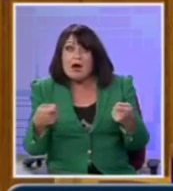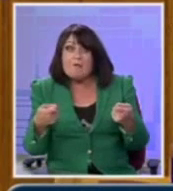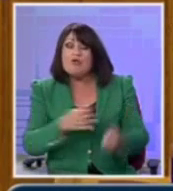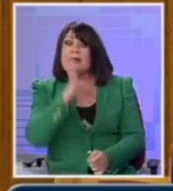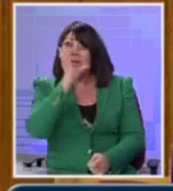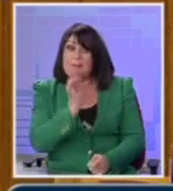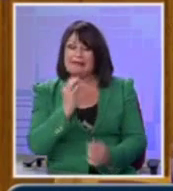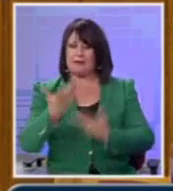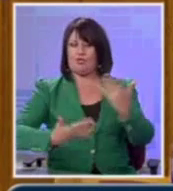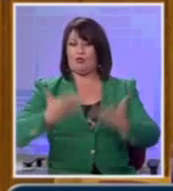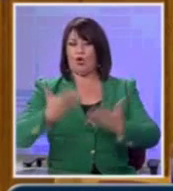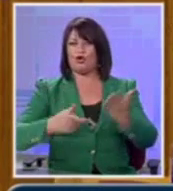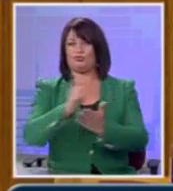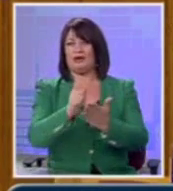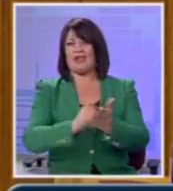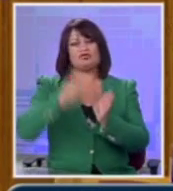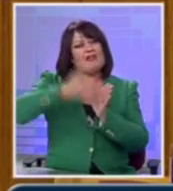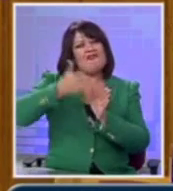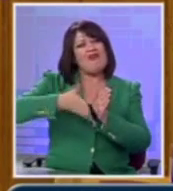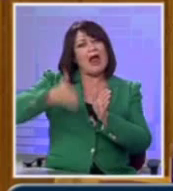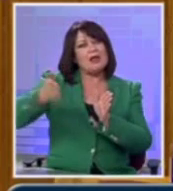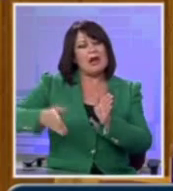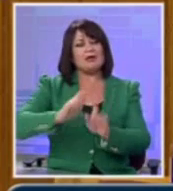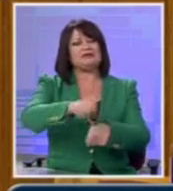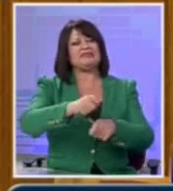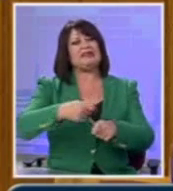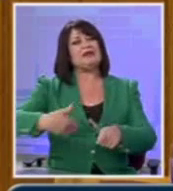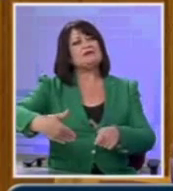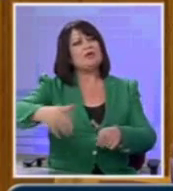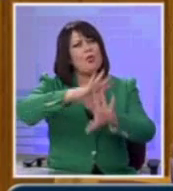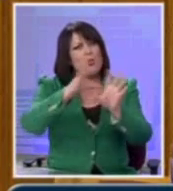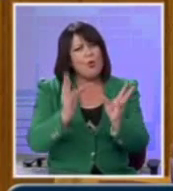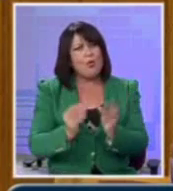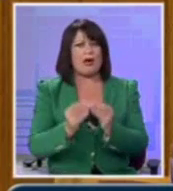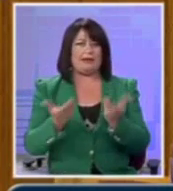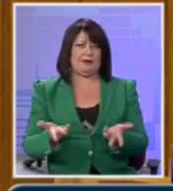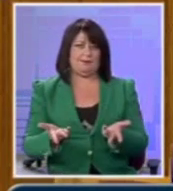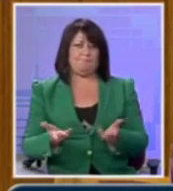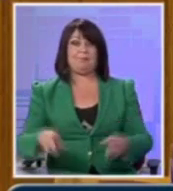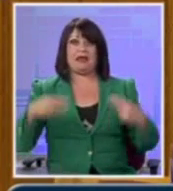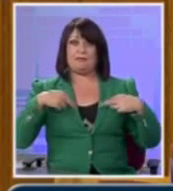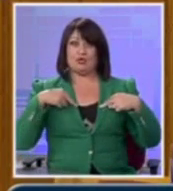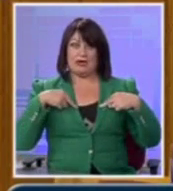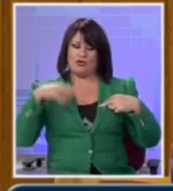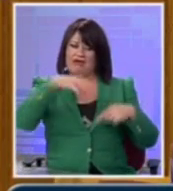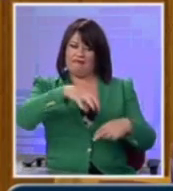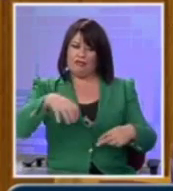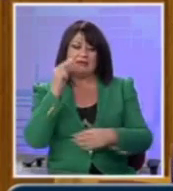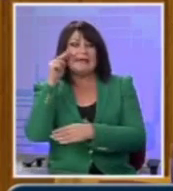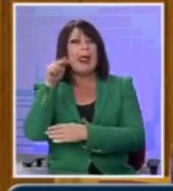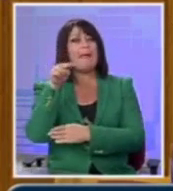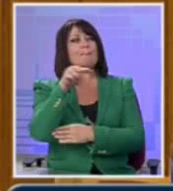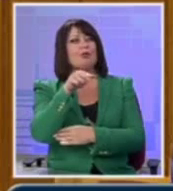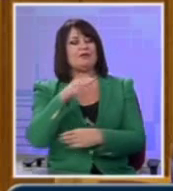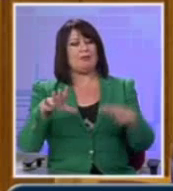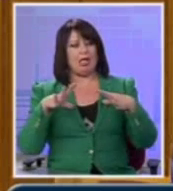πραγματικών προϋπολογισμών και φακέλων συντήρησης και λειτουργίας για όλα τα έργα. Το Υπουργείο και οι υποπτευόμενοι φορείς είναι